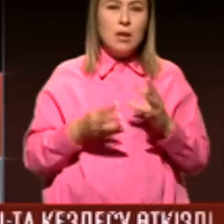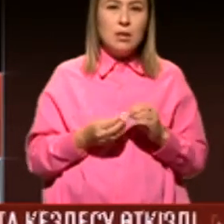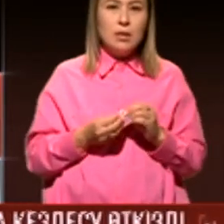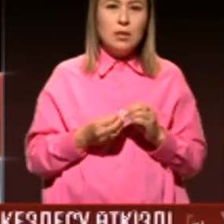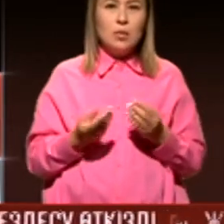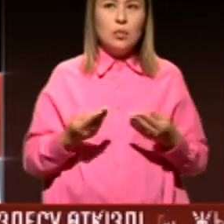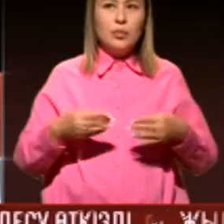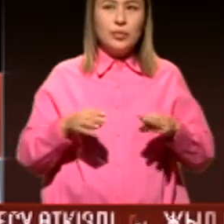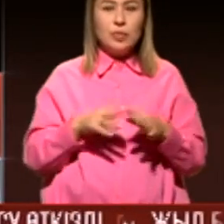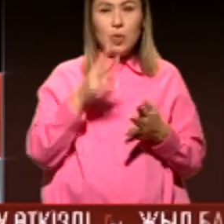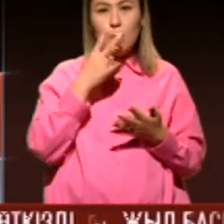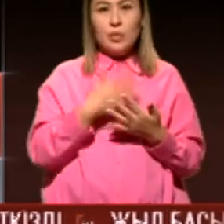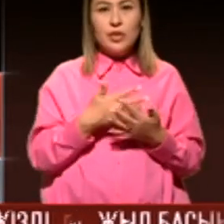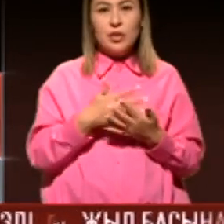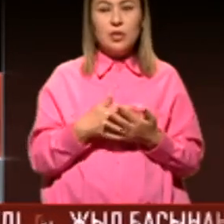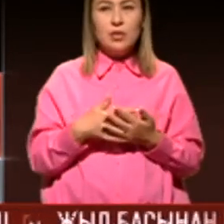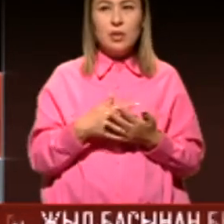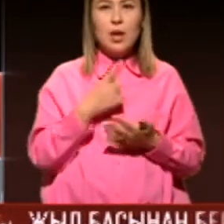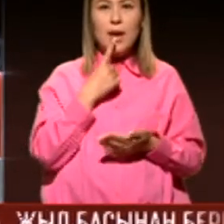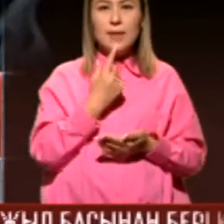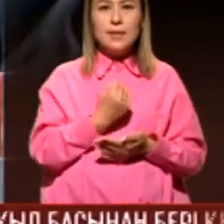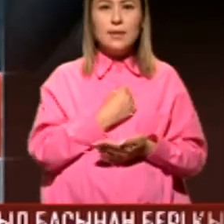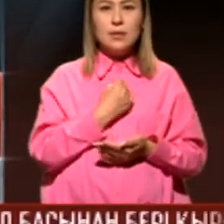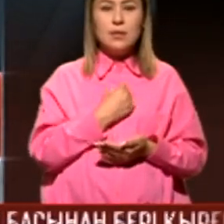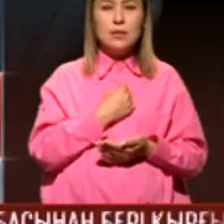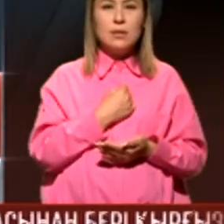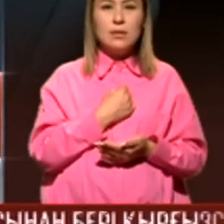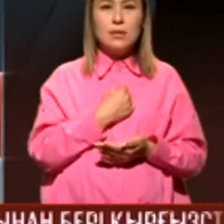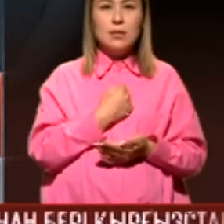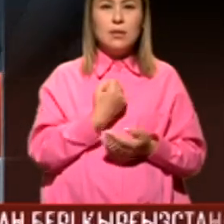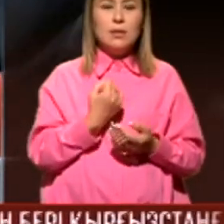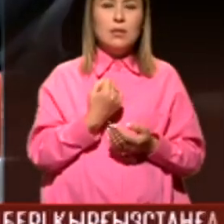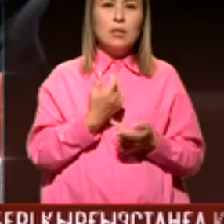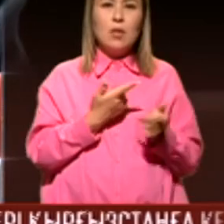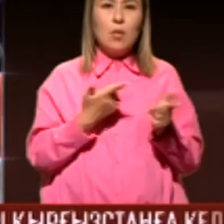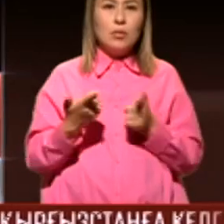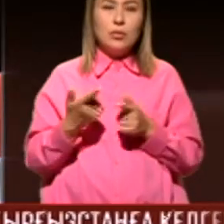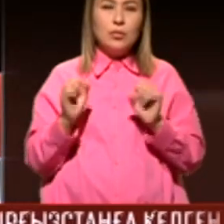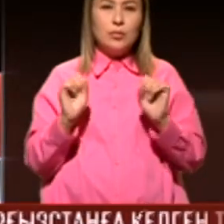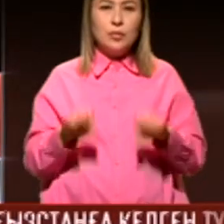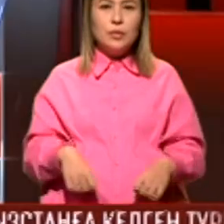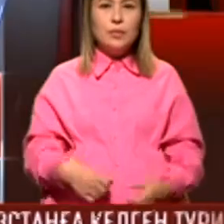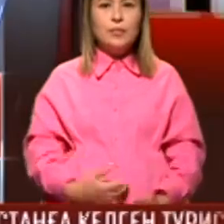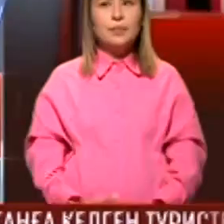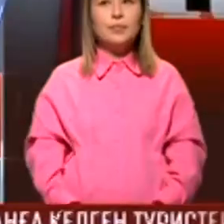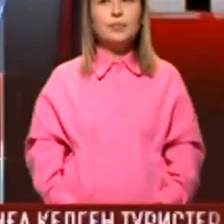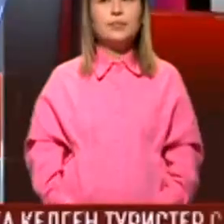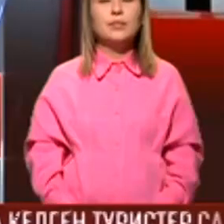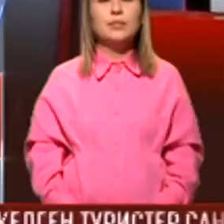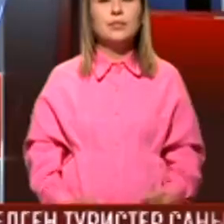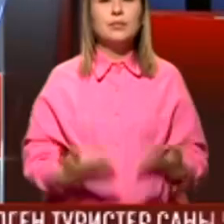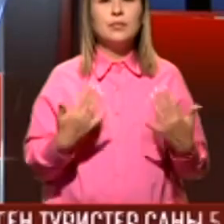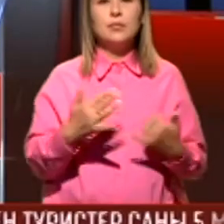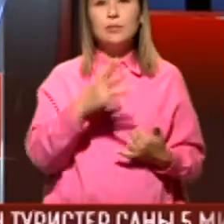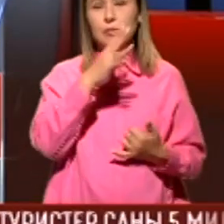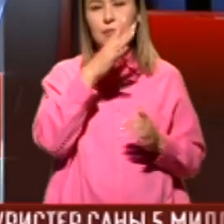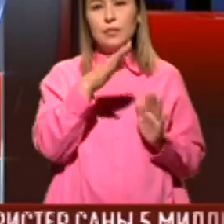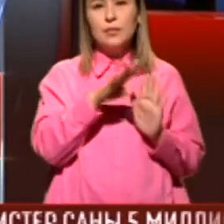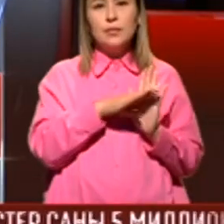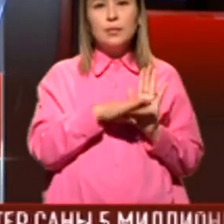Осы көрсеткіштердің бәрі әскердің қолдануға даярлығын анықтайды. Бүгінгі таңда осы